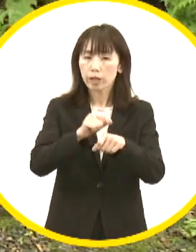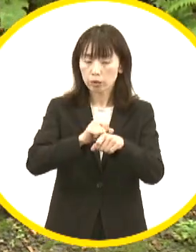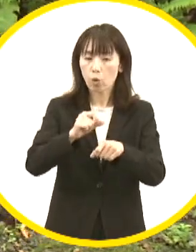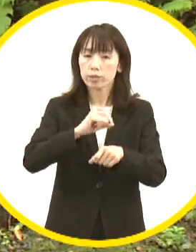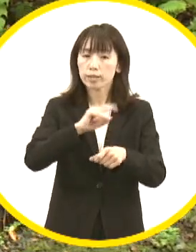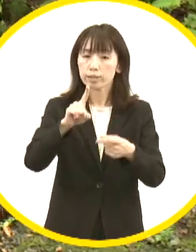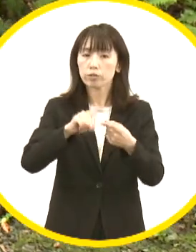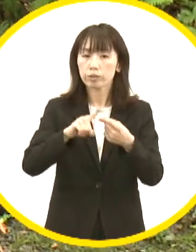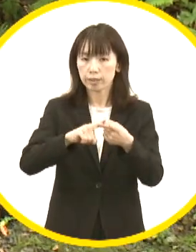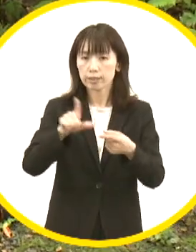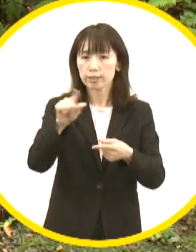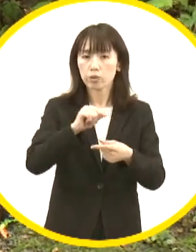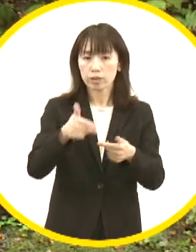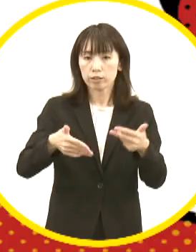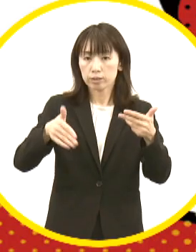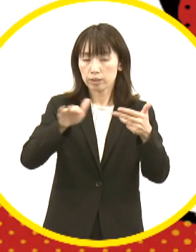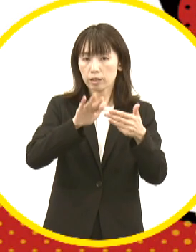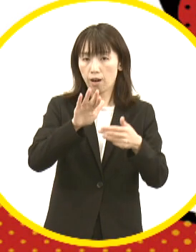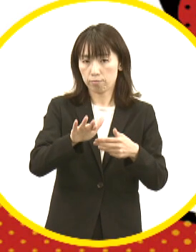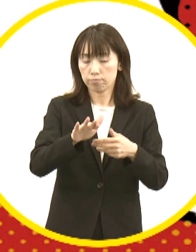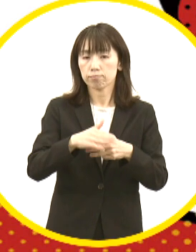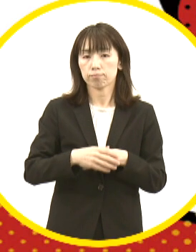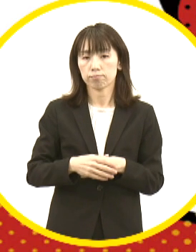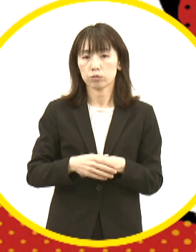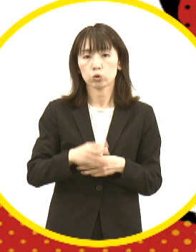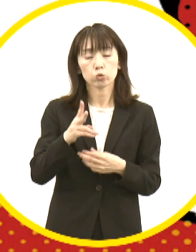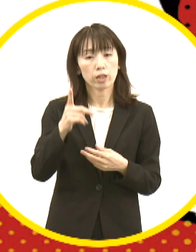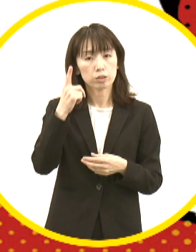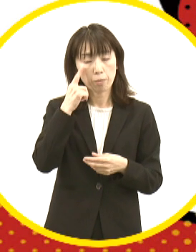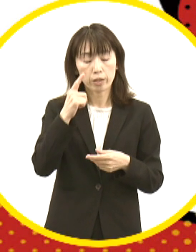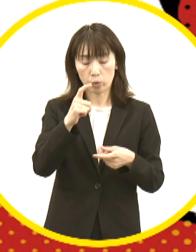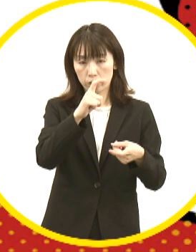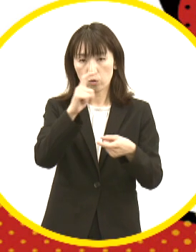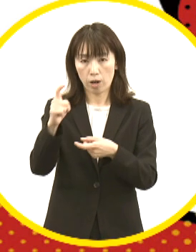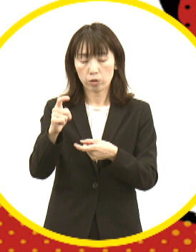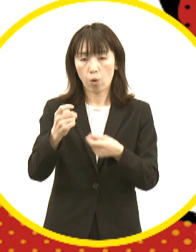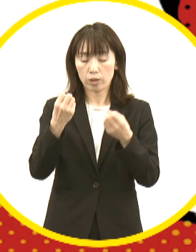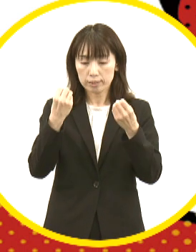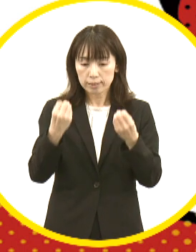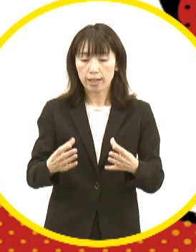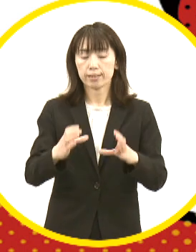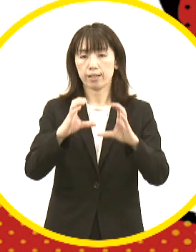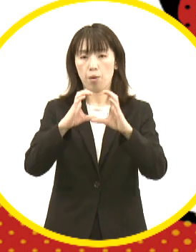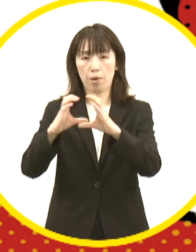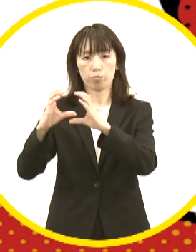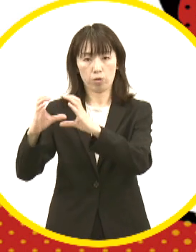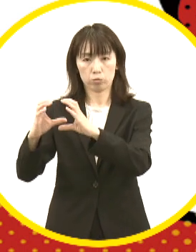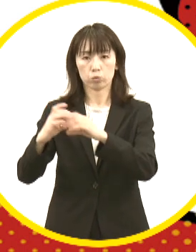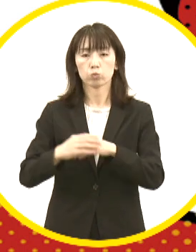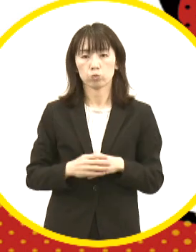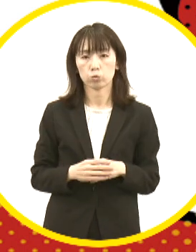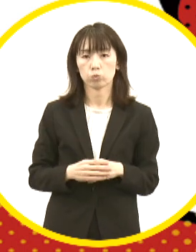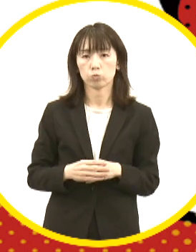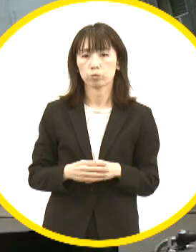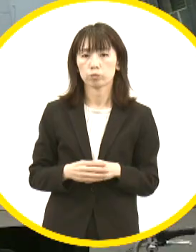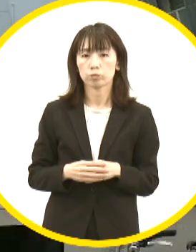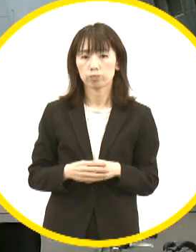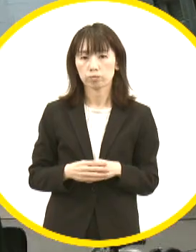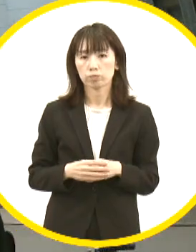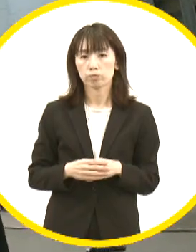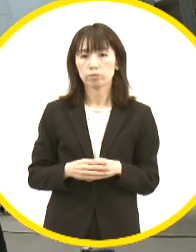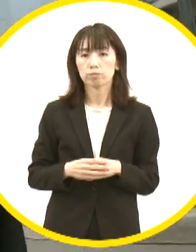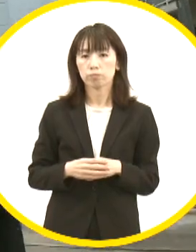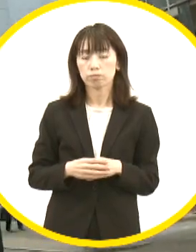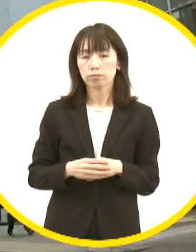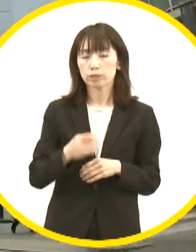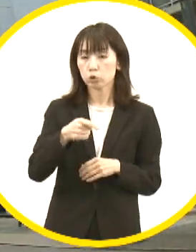に利用している施設があるそうです。2つ目のキーワード、最先端〇〇。 さ